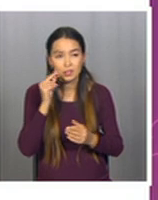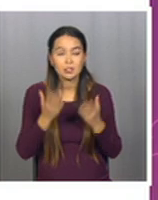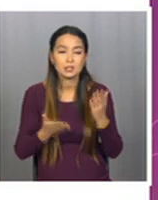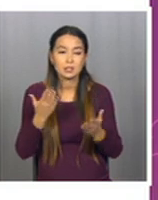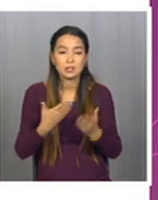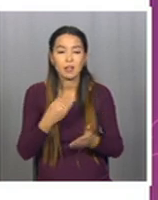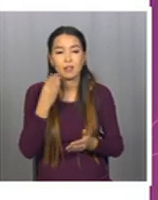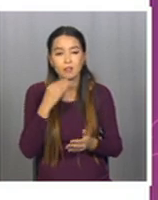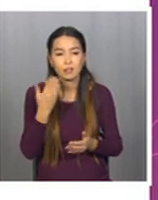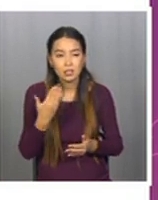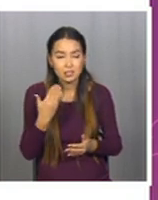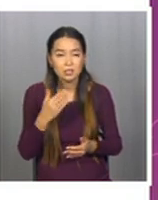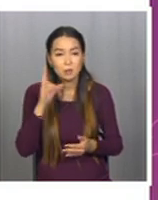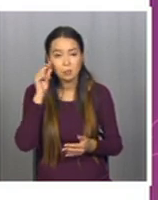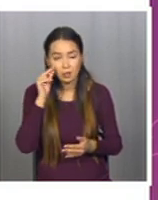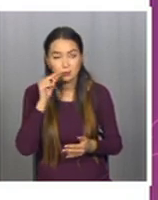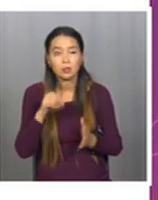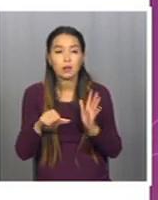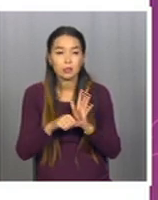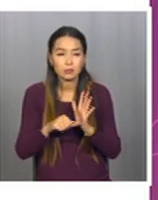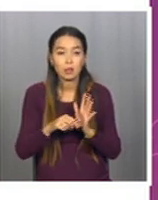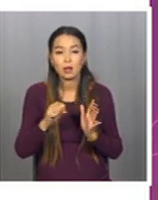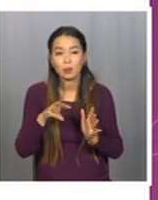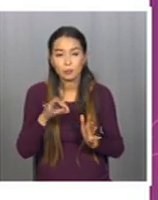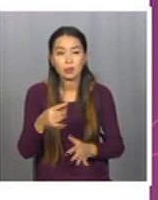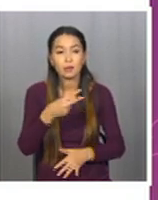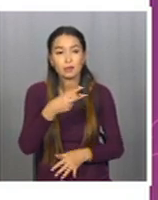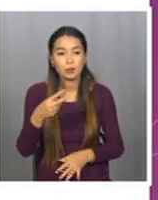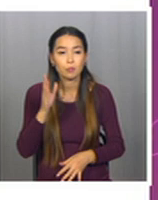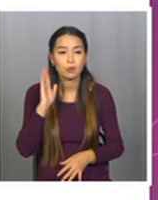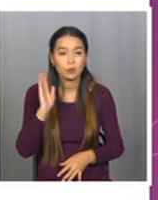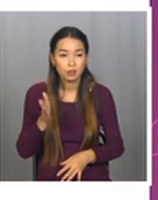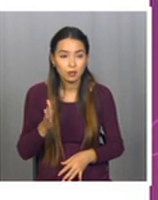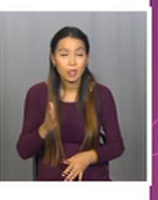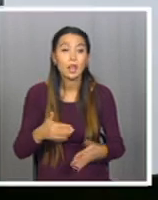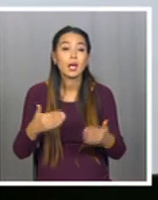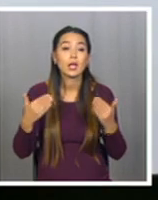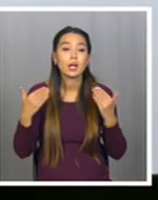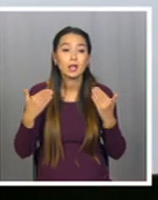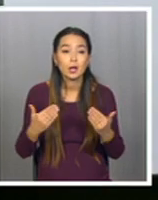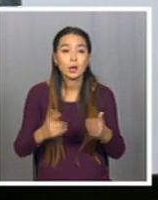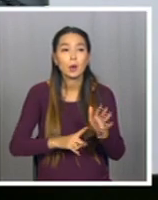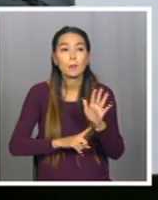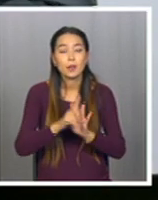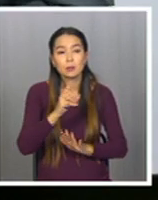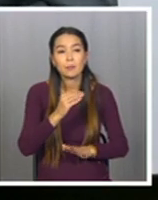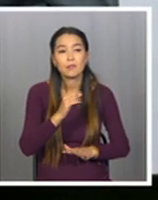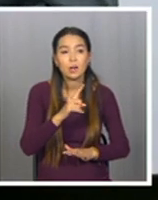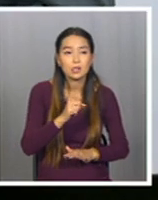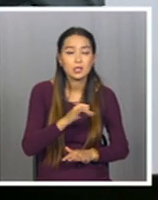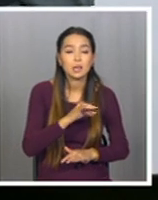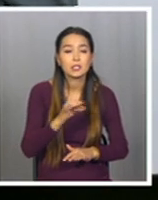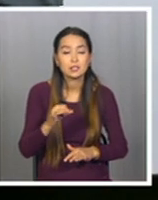эффективті мәні дейді кейбір кітаптарда, 6 амперге тең болады екен. Енді бастапқы фаза мен жаңағы